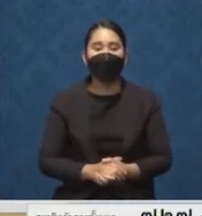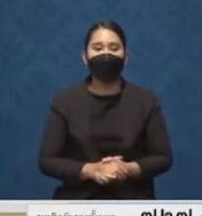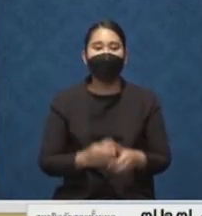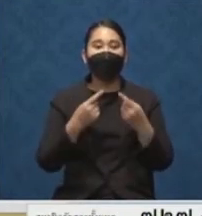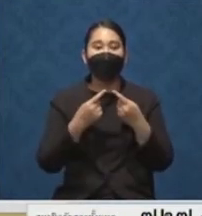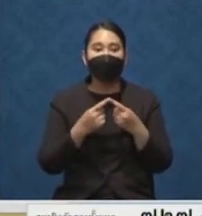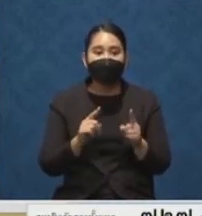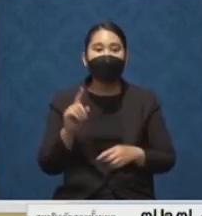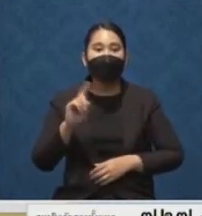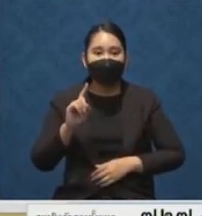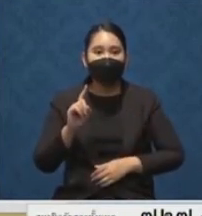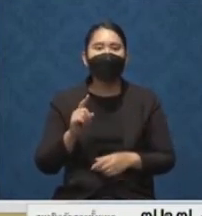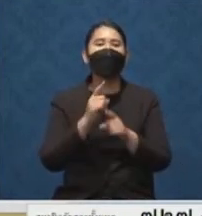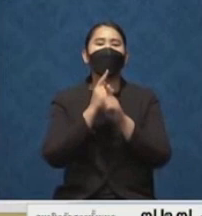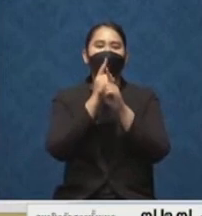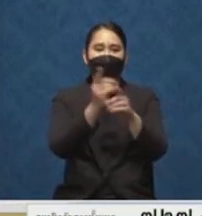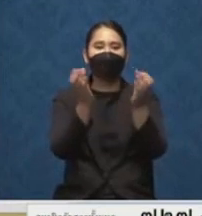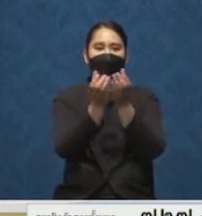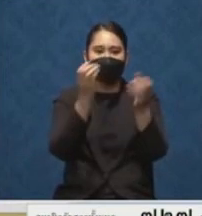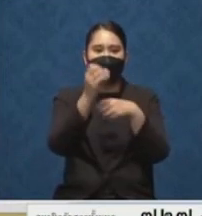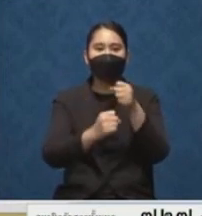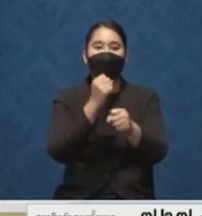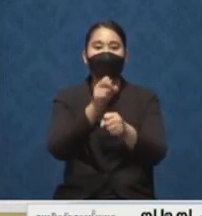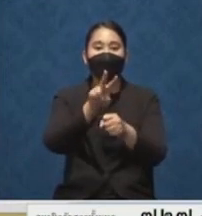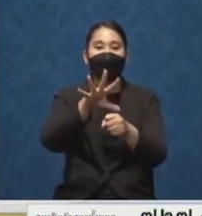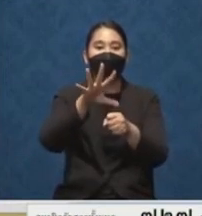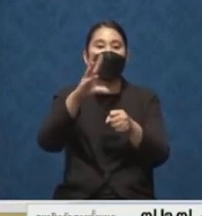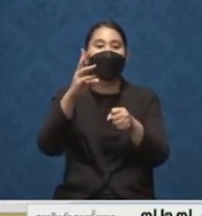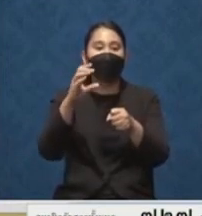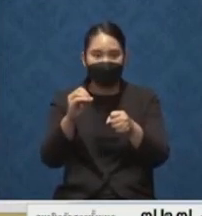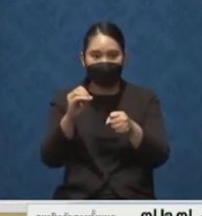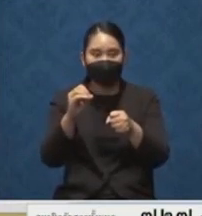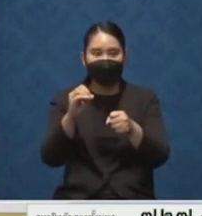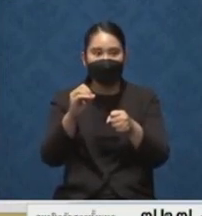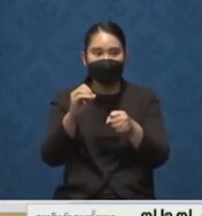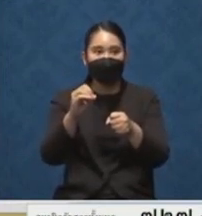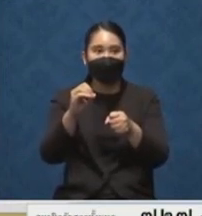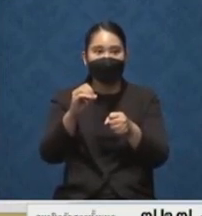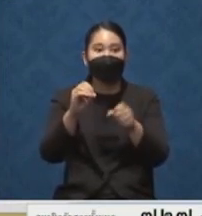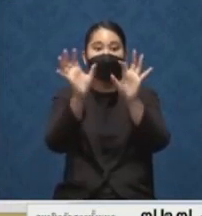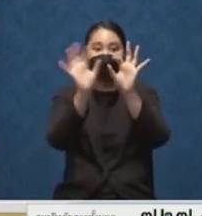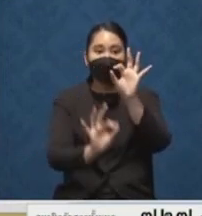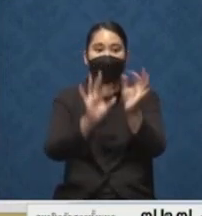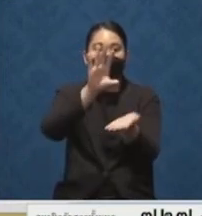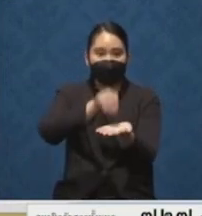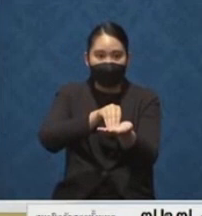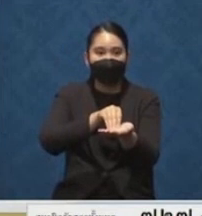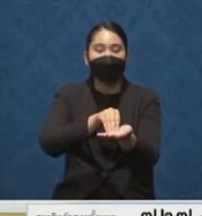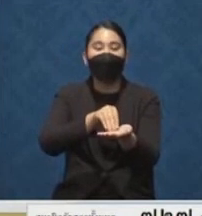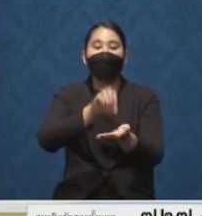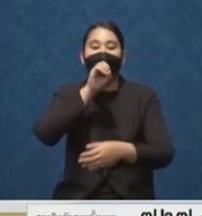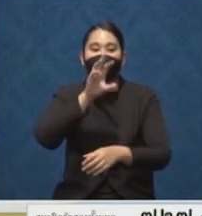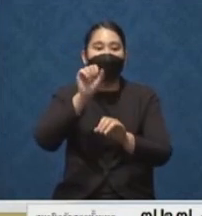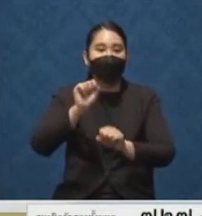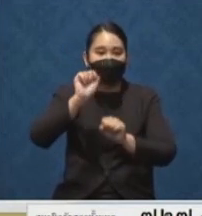แต่ด้วยอานุภาพของรัฐธรรมนูญปี60เนี่ยนะครับได้บัญญัติว่าให้พรรคการเมืองนั้นเนี่ยที่